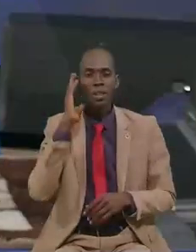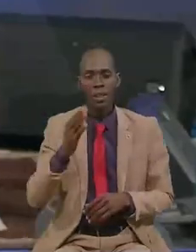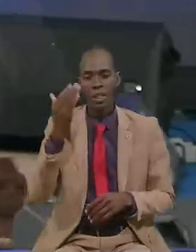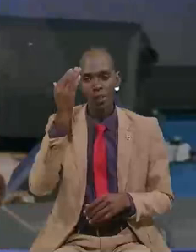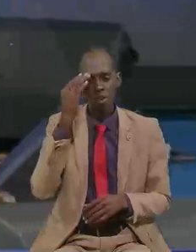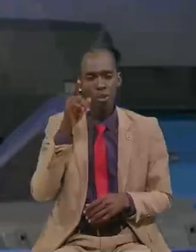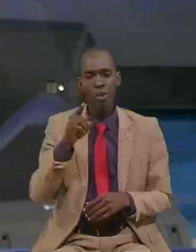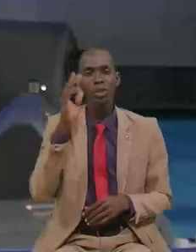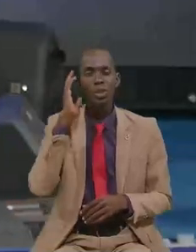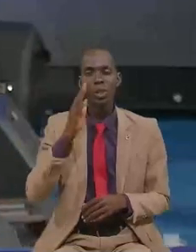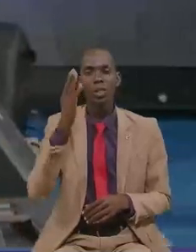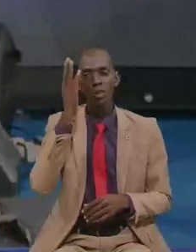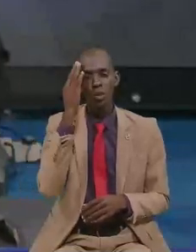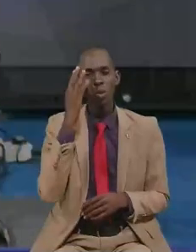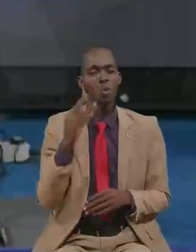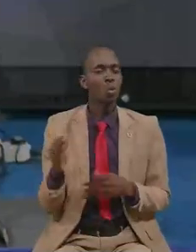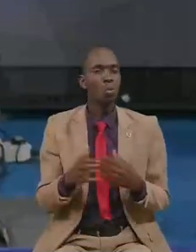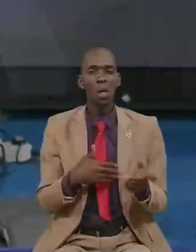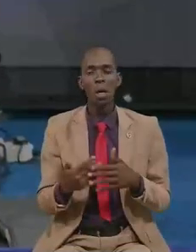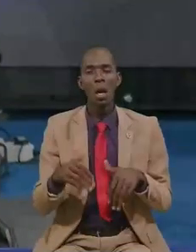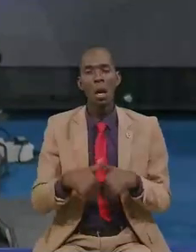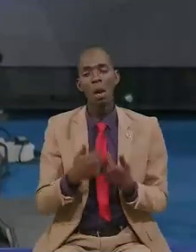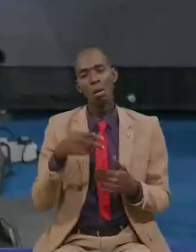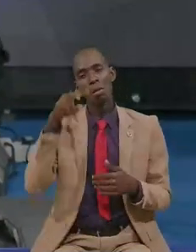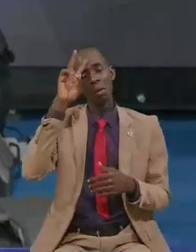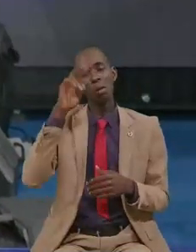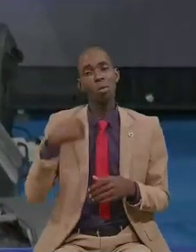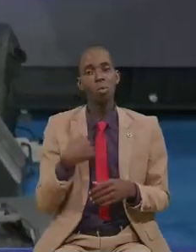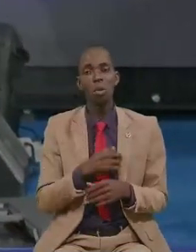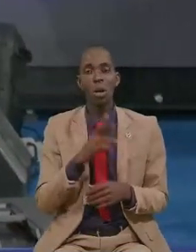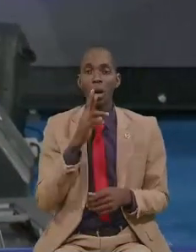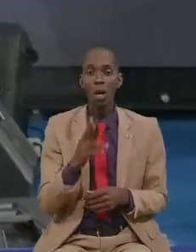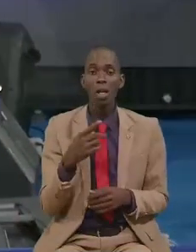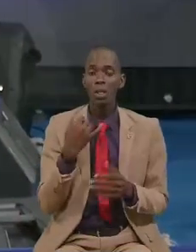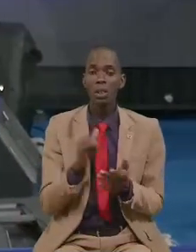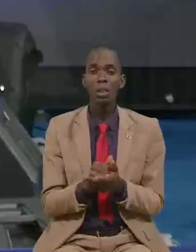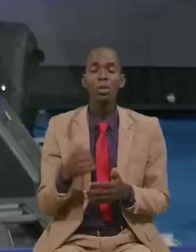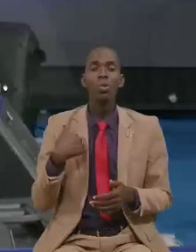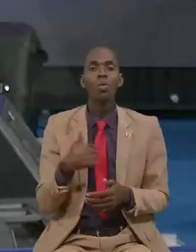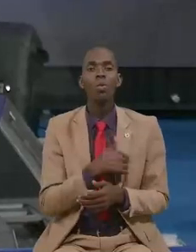Et vous saurez, quelle que soit l'ignorance de la personne, il dit, vous saurez